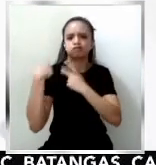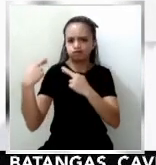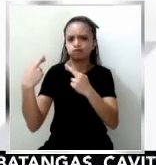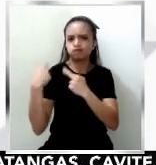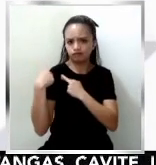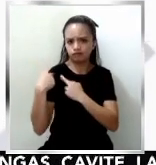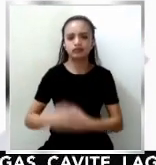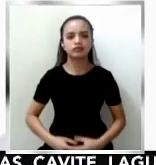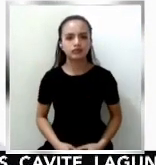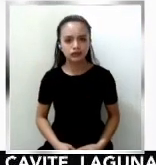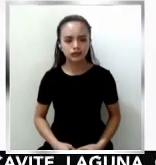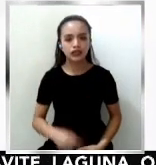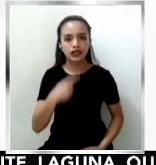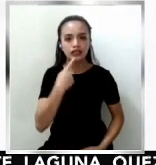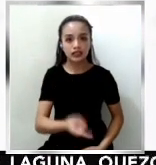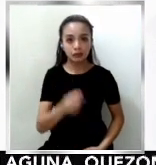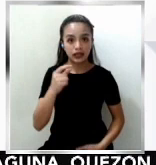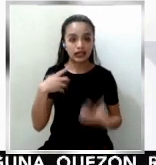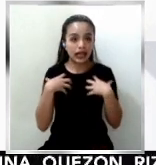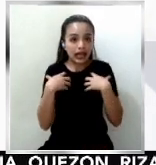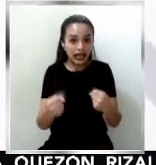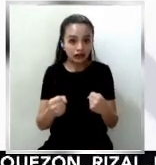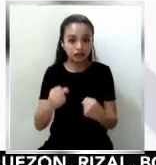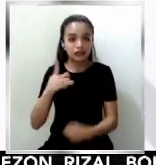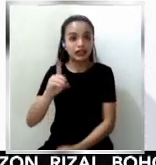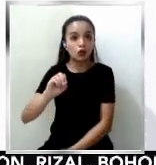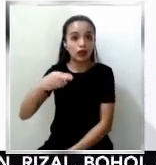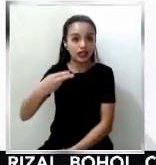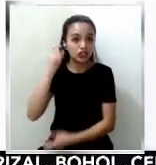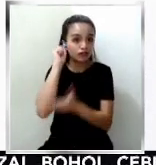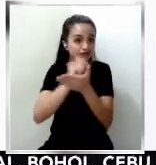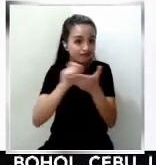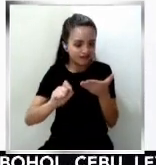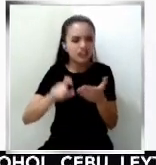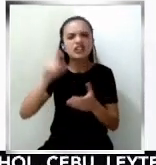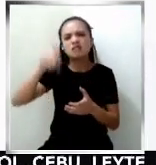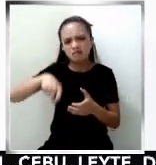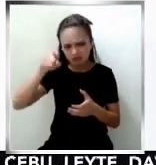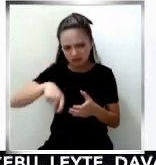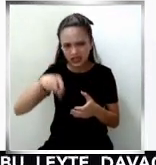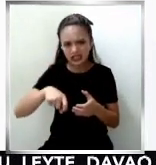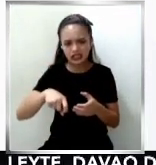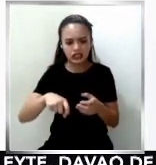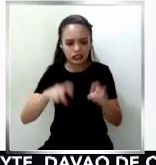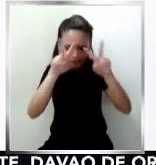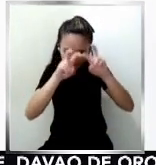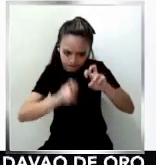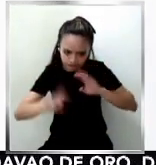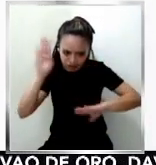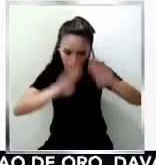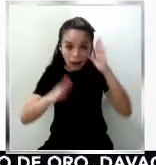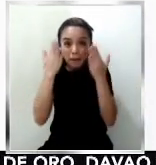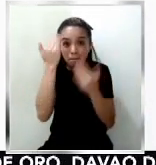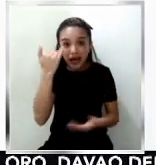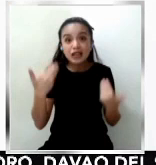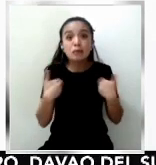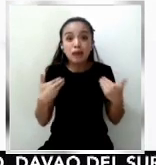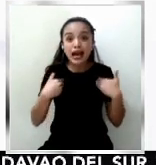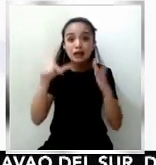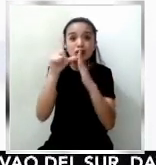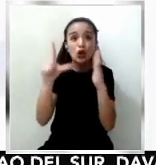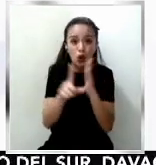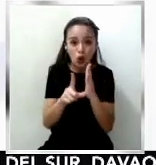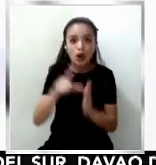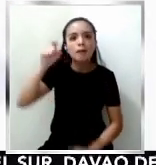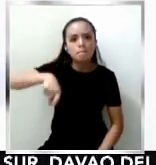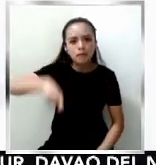Health Secretary Francisco Duque III, kailangan pag-aralang mabuti ang issue dahil may mga batas na nagsasabing kailangang pumasa sa